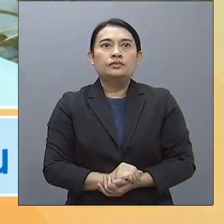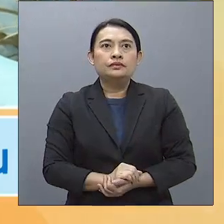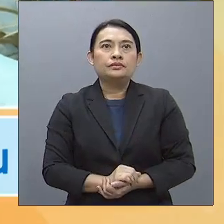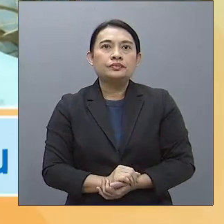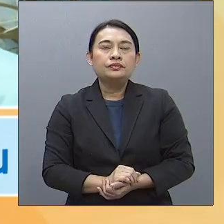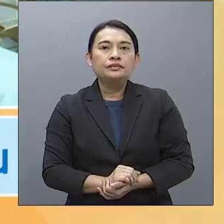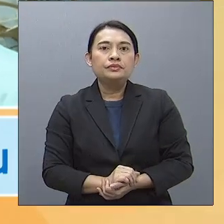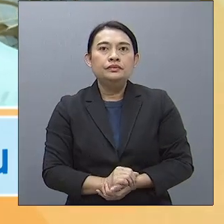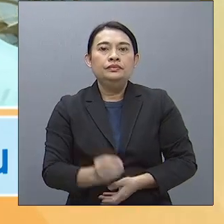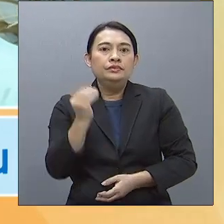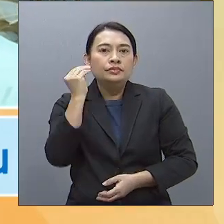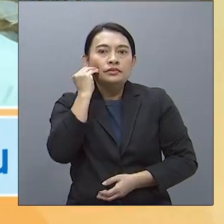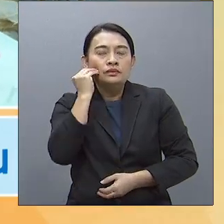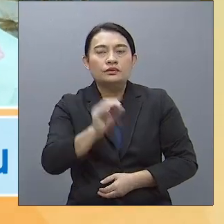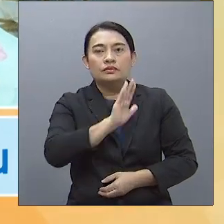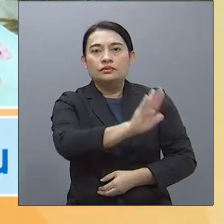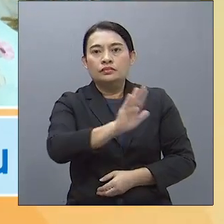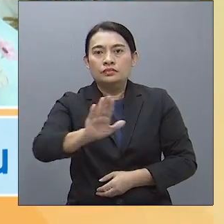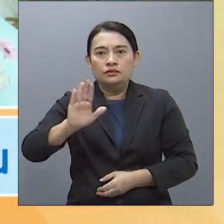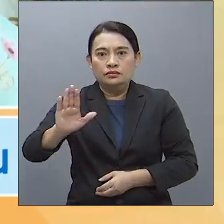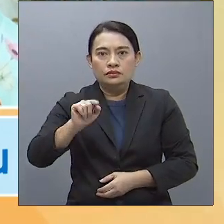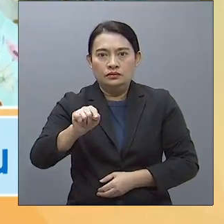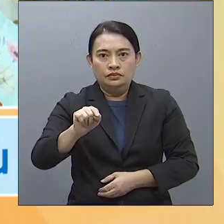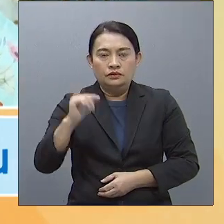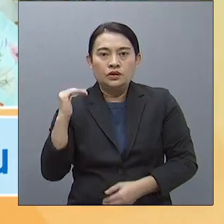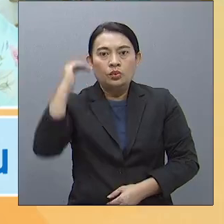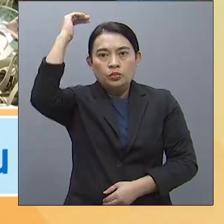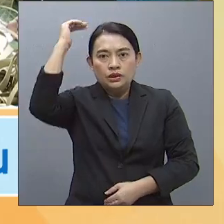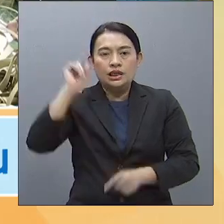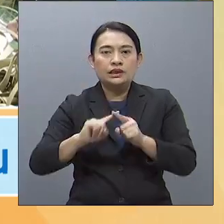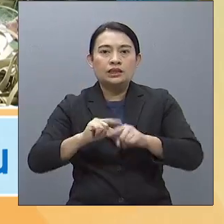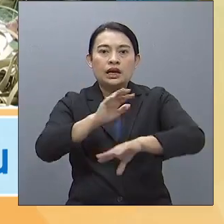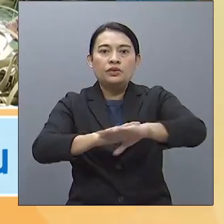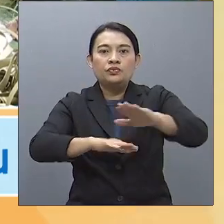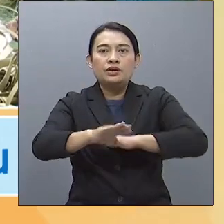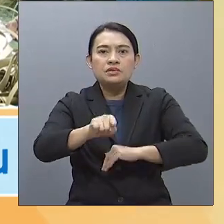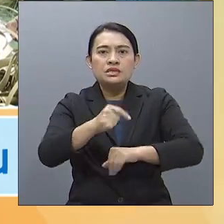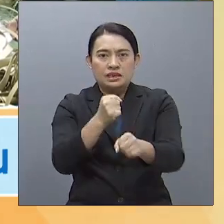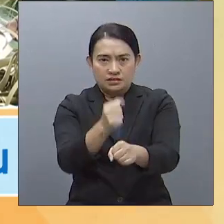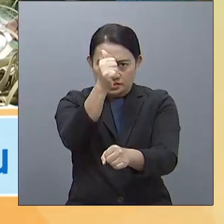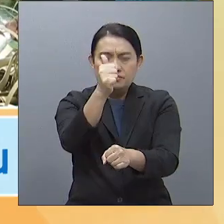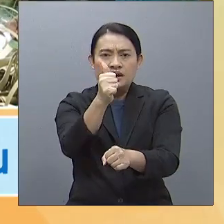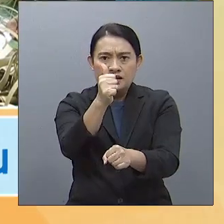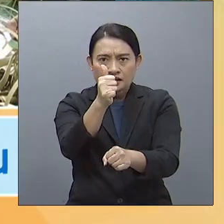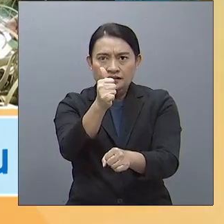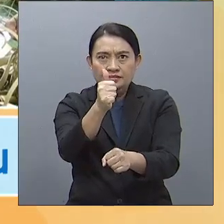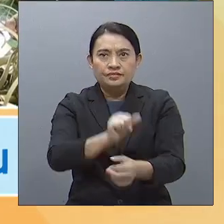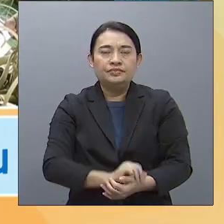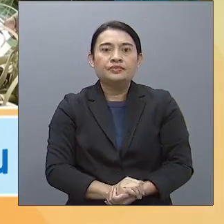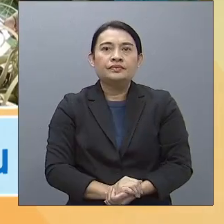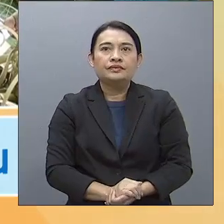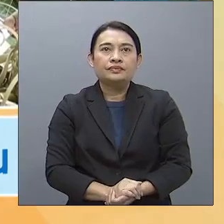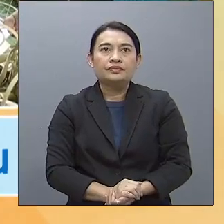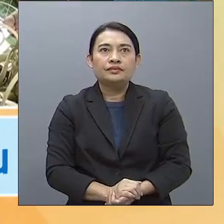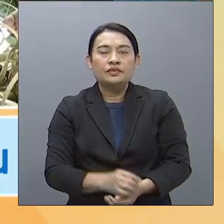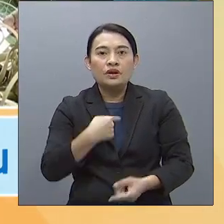านของในหลายๆพื้นที่เนี่ยนะครับผู้ใหญ่หลายๆคนในงานฝีมือแบบนี้ท่านทำได้ดีทำได้เยอะนะ ท่านทำได้ดีแล้วท่านโฟก ัสนะบางท ี ลูกหลานอาจจะต้องไปช่วยหน่อยไ